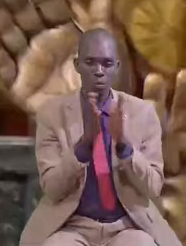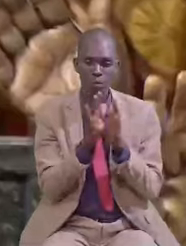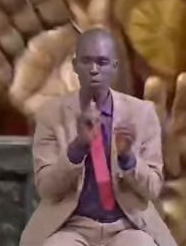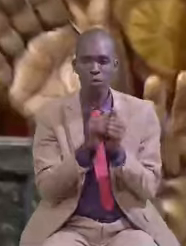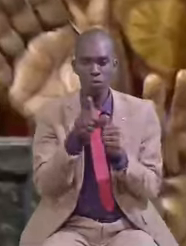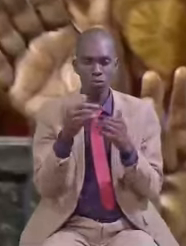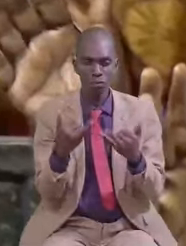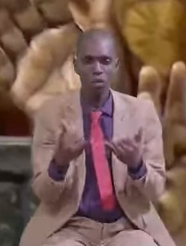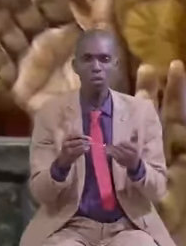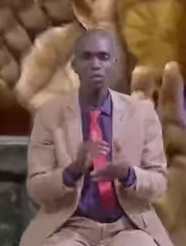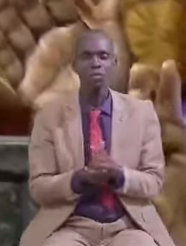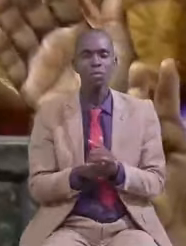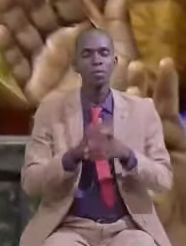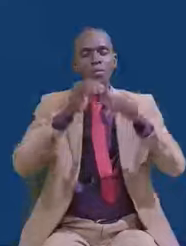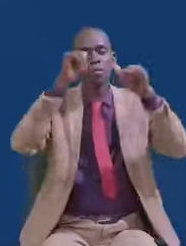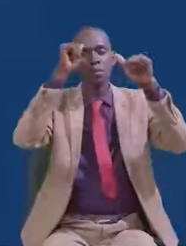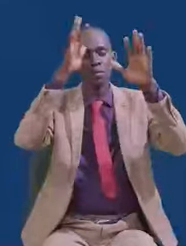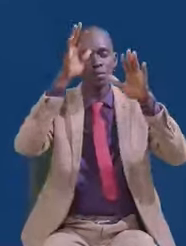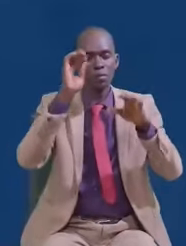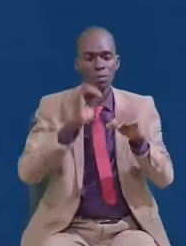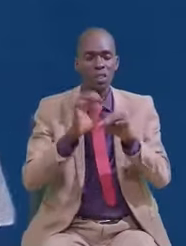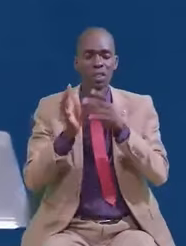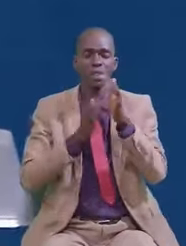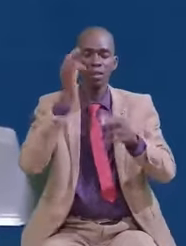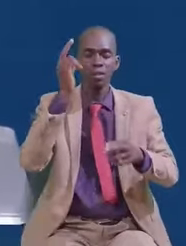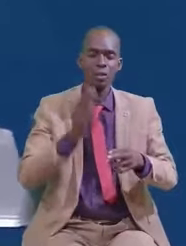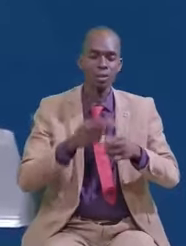Père, au nom de Jésus-Christ,